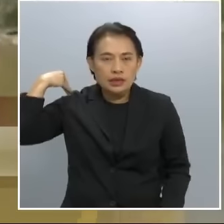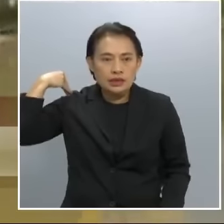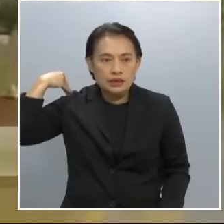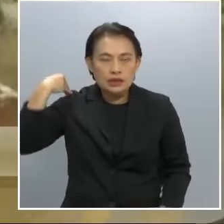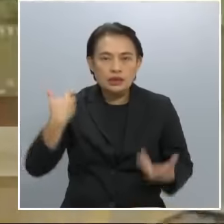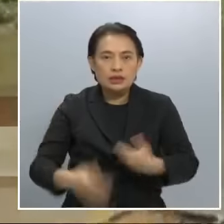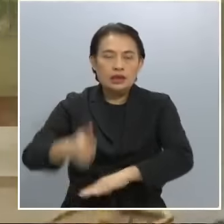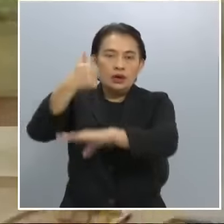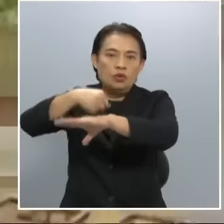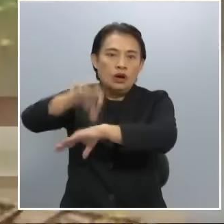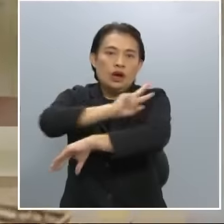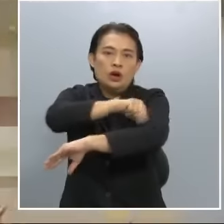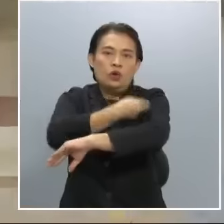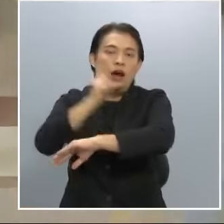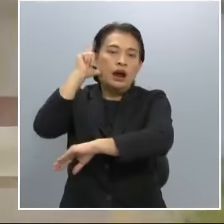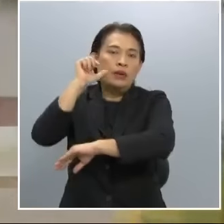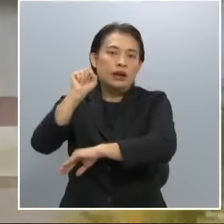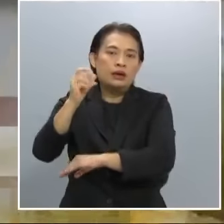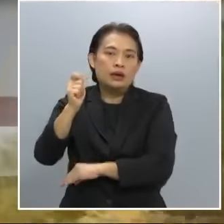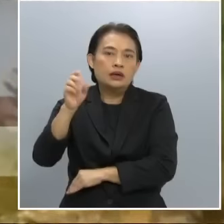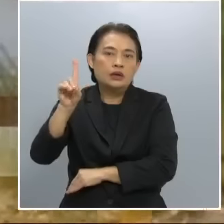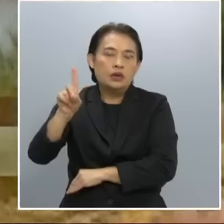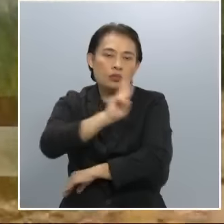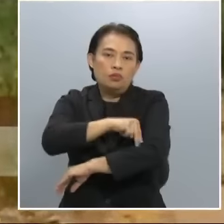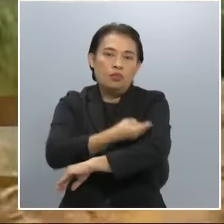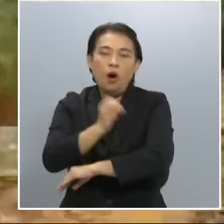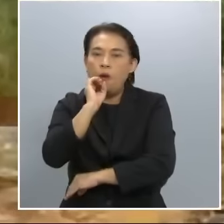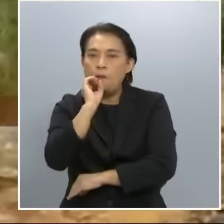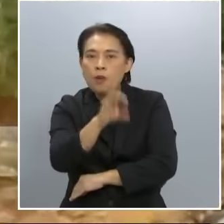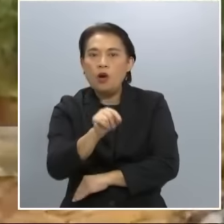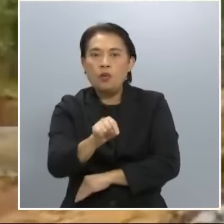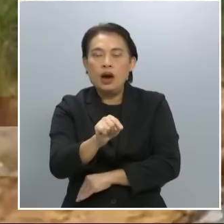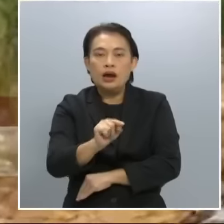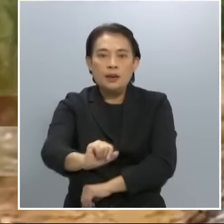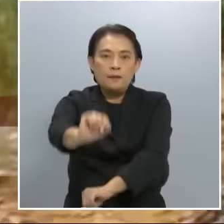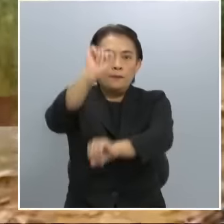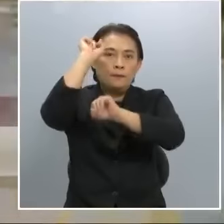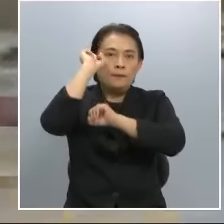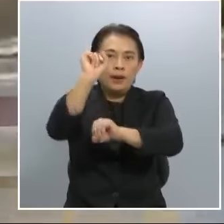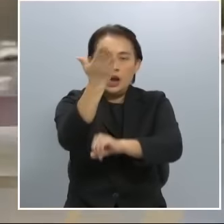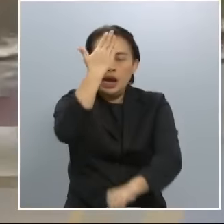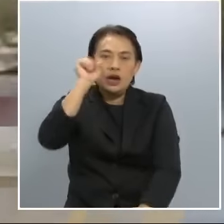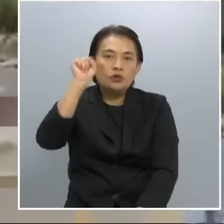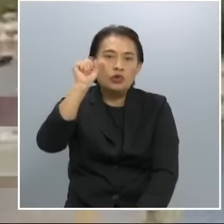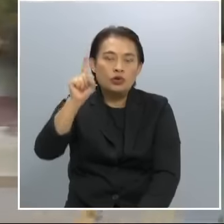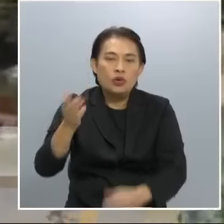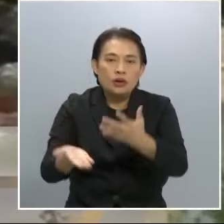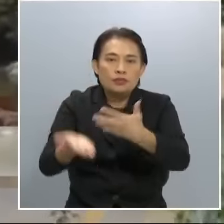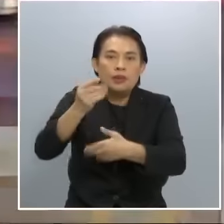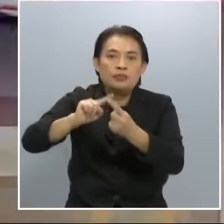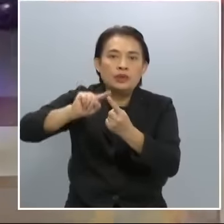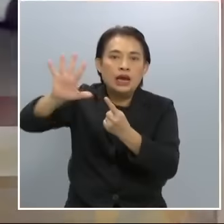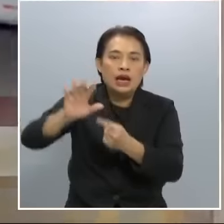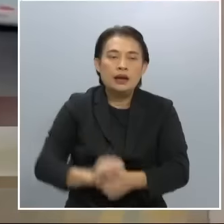ยการโรงพยาบาลแม่สอดคุณหมอระเมศว่องวิไรรัตน์บอกนะครับประกาศแผนฉุกเฉินระดับ5สูงสุด มีการเตรียมเจ้าหน้า